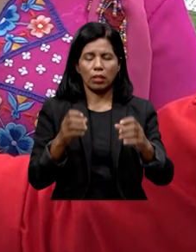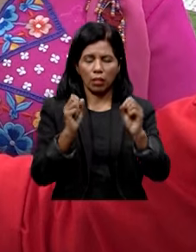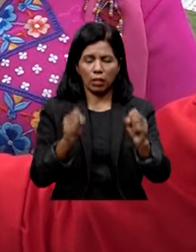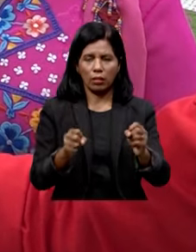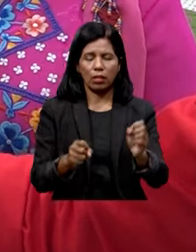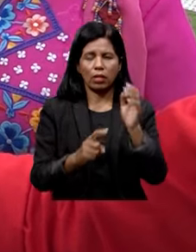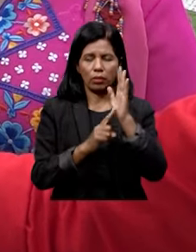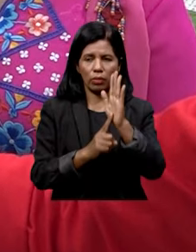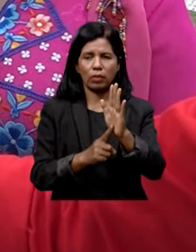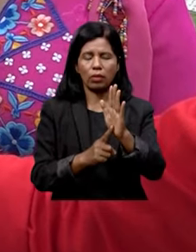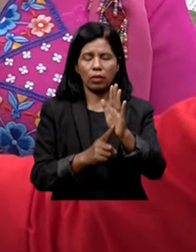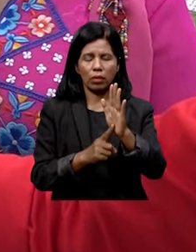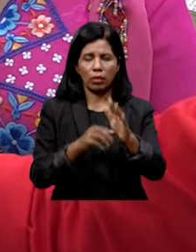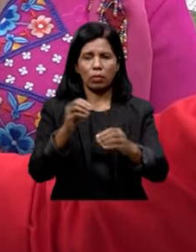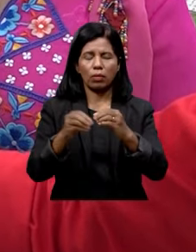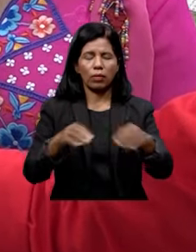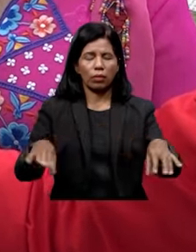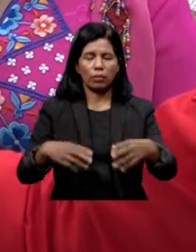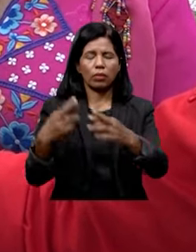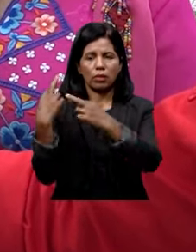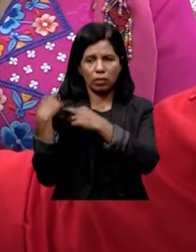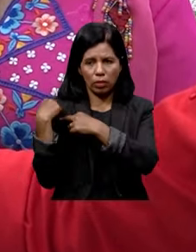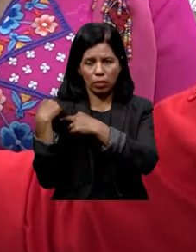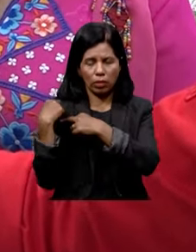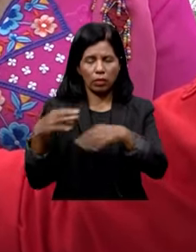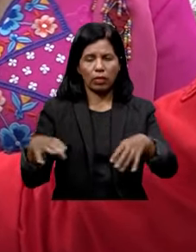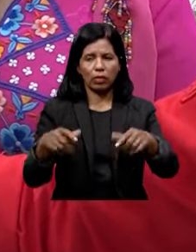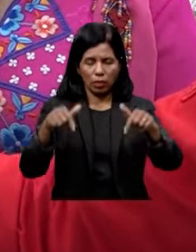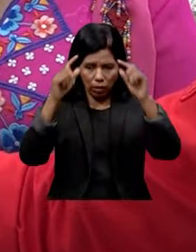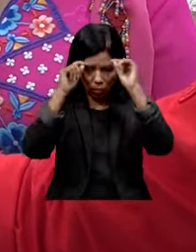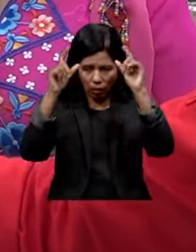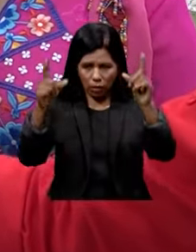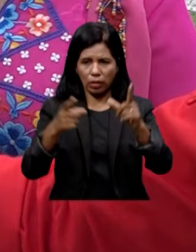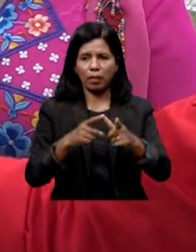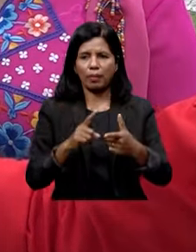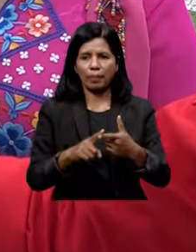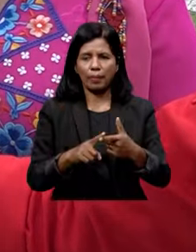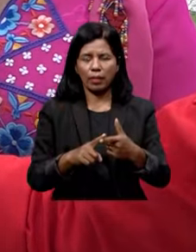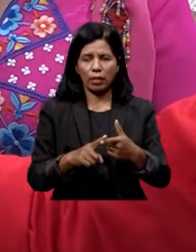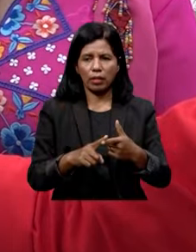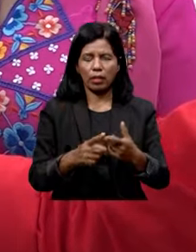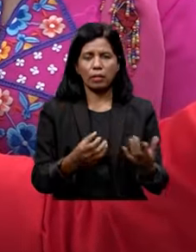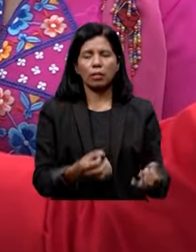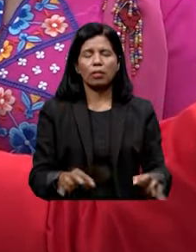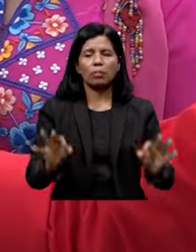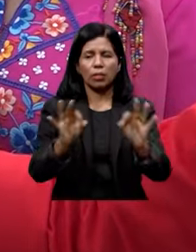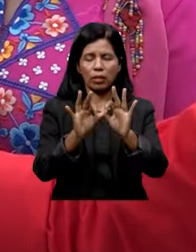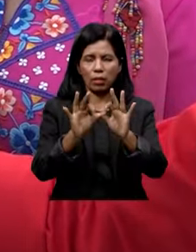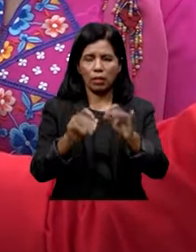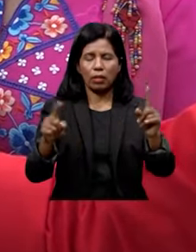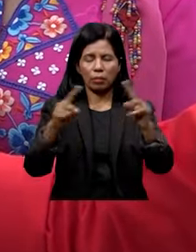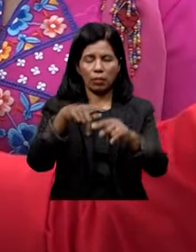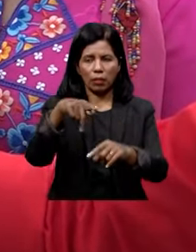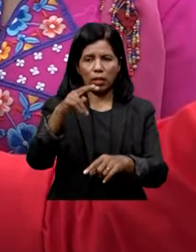recognize peran dan tanggung jawab serta pekerjaan saya di Timor Leste, khususnya pekerjaan saya bersama dengan